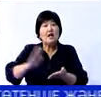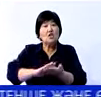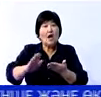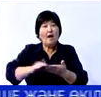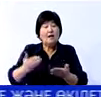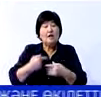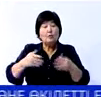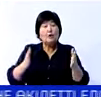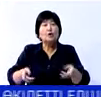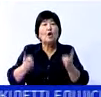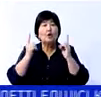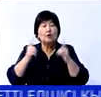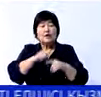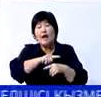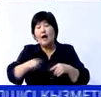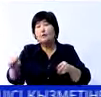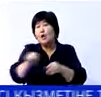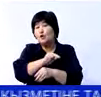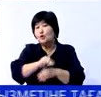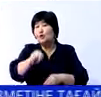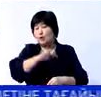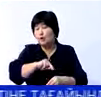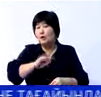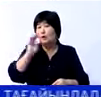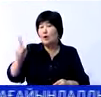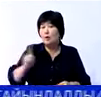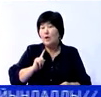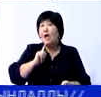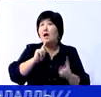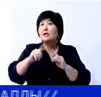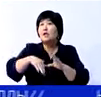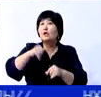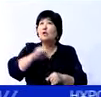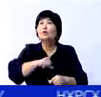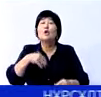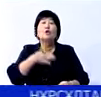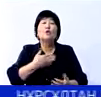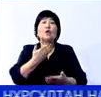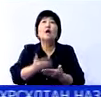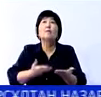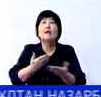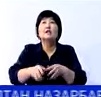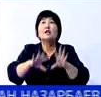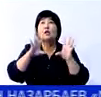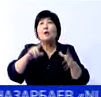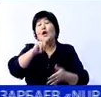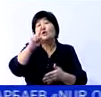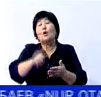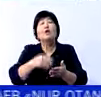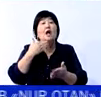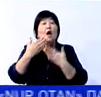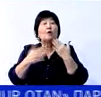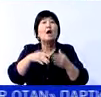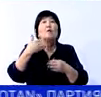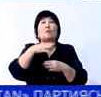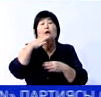бірнеше жолдар күрделі және ағымдағы жөндеу жұмыстарын күтіп тұр. Жиында сайлаушылар өздерін толғандырып жүрген мәселелер бойынша сауалдарын қойды.